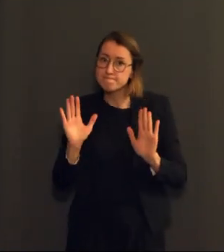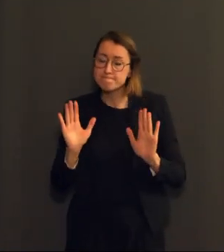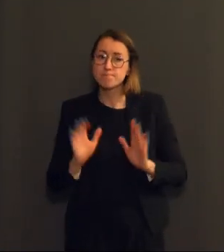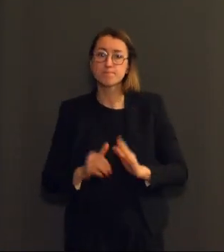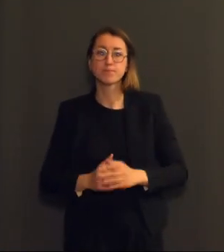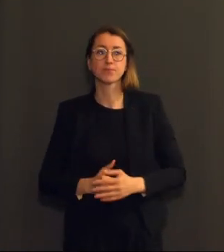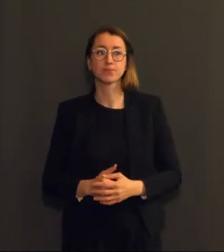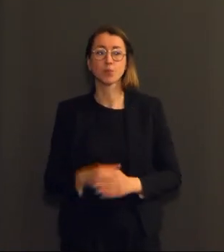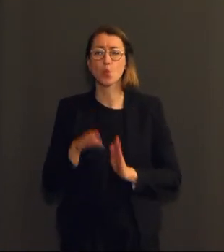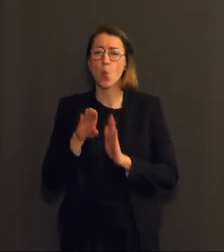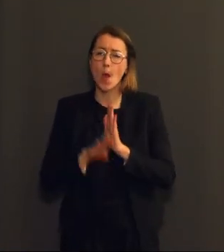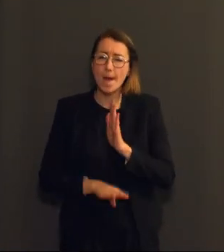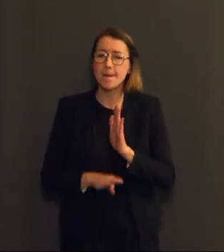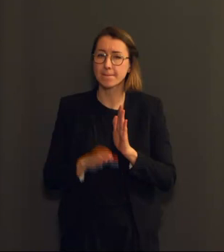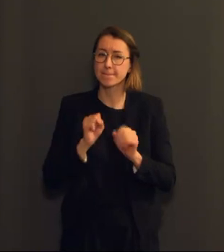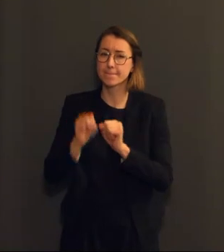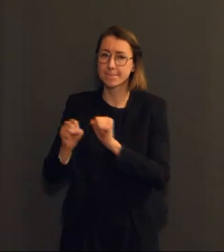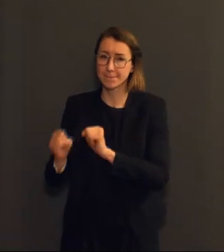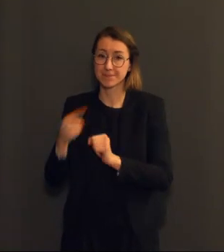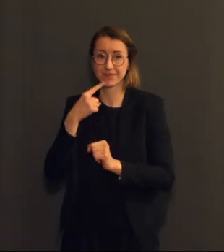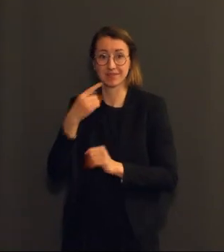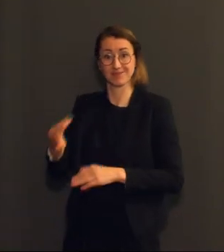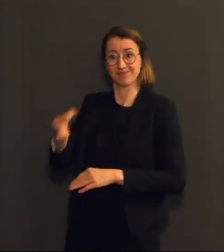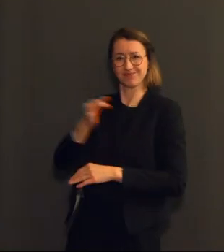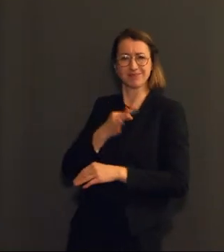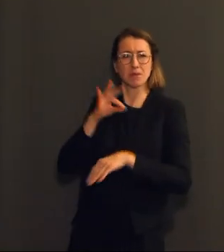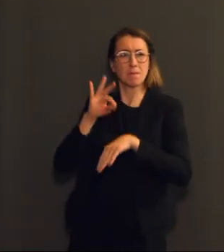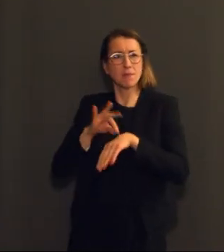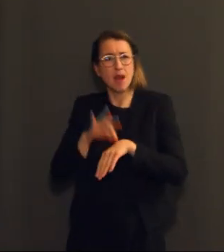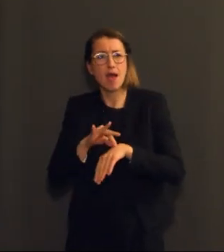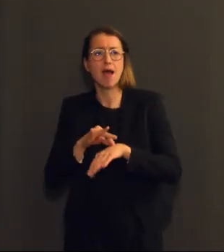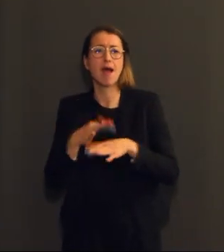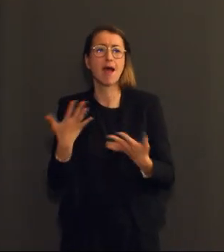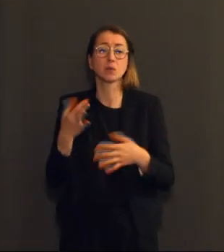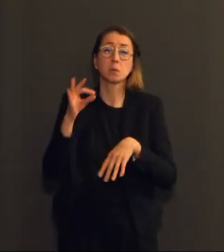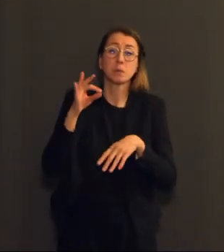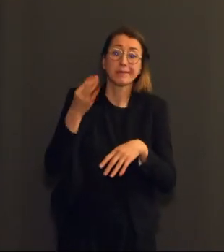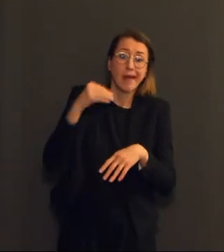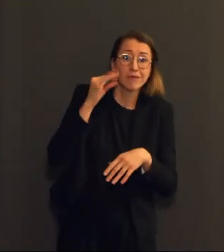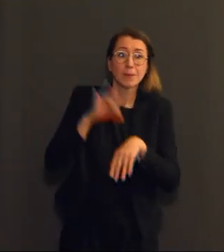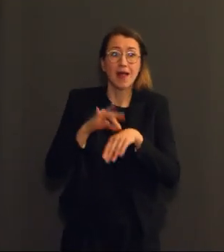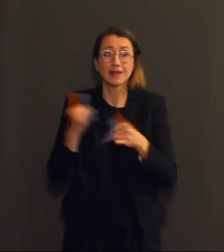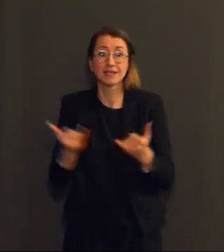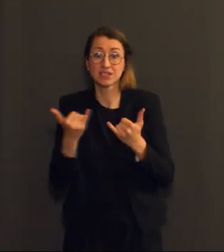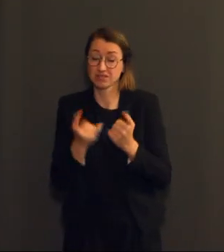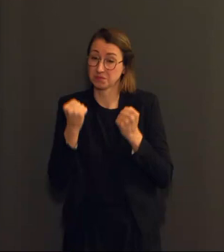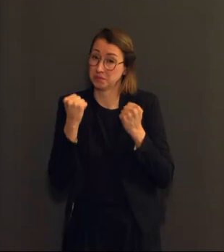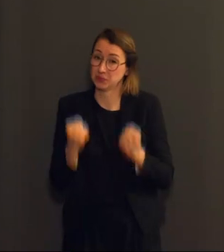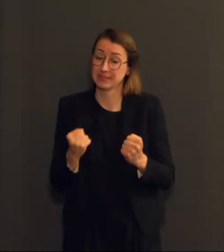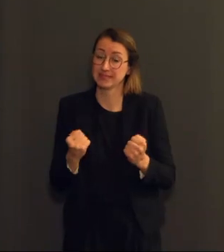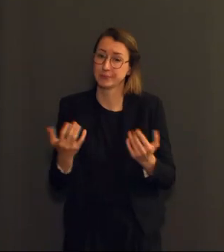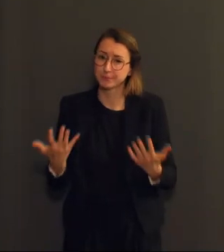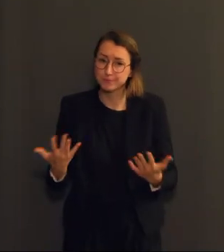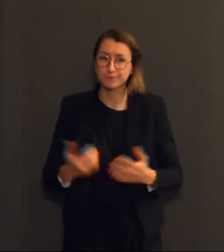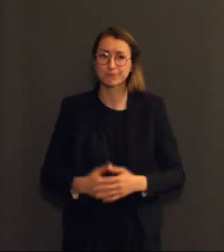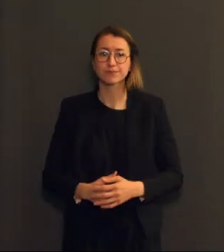ou éventuellement légèrement ou modérément malade. Ce que l'on sait surtout, c'est que grâce à la vaccination, on